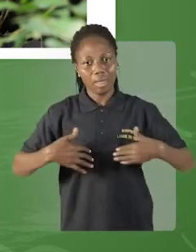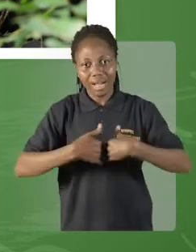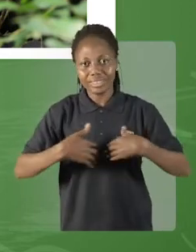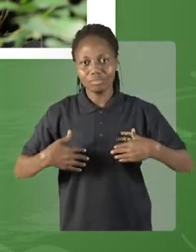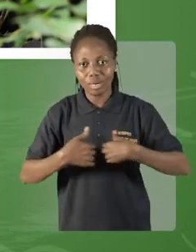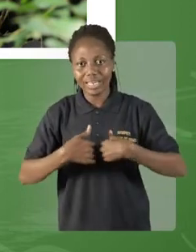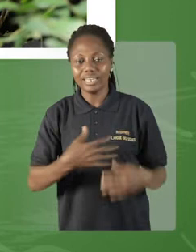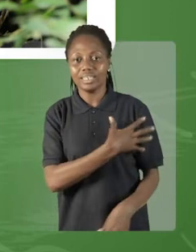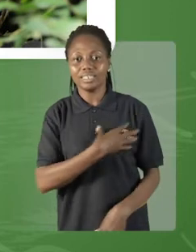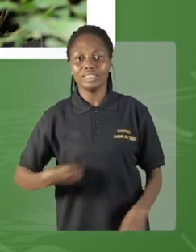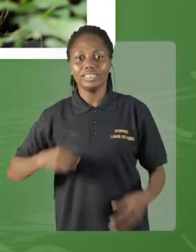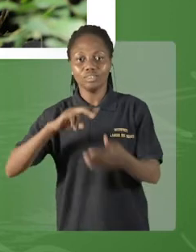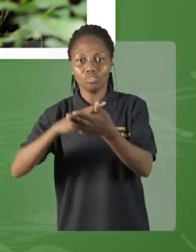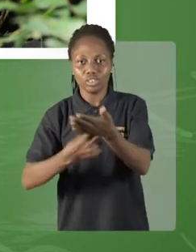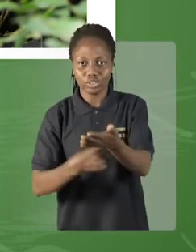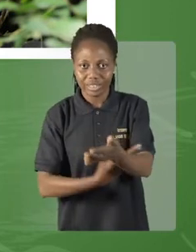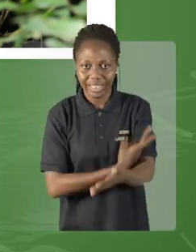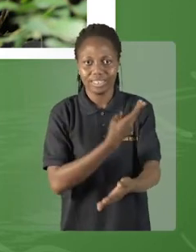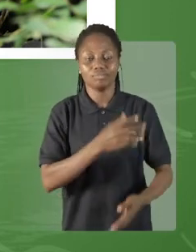animales et végétales.